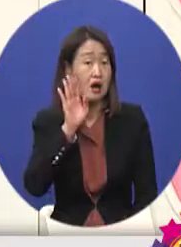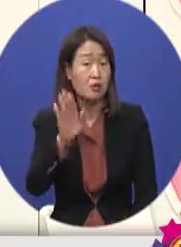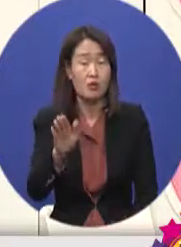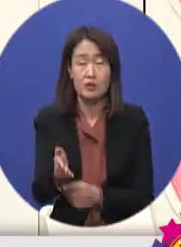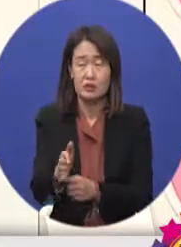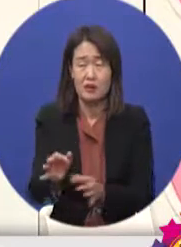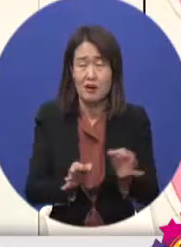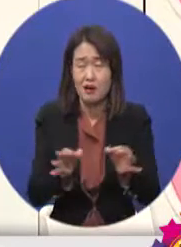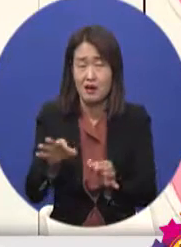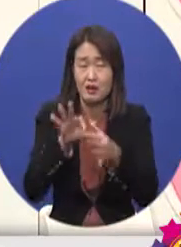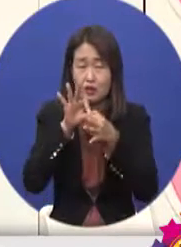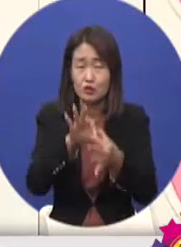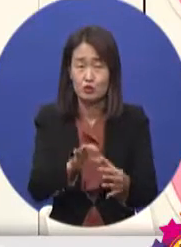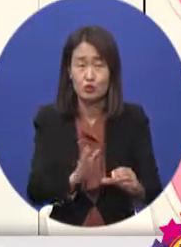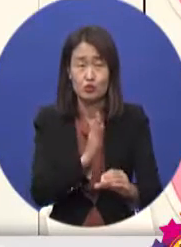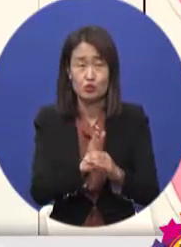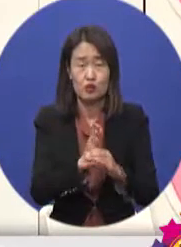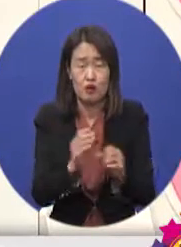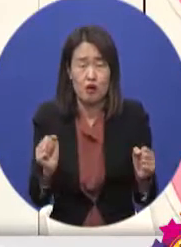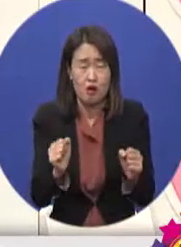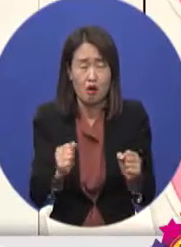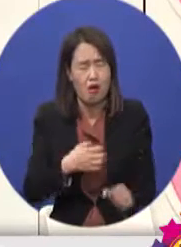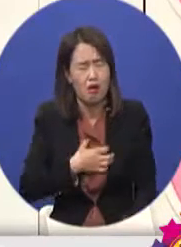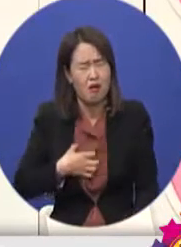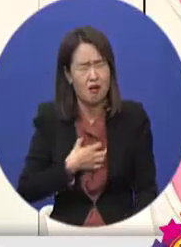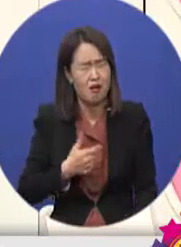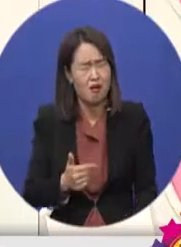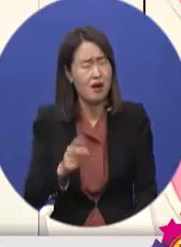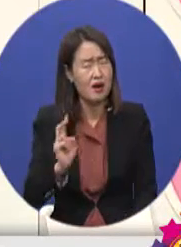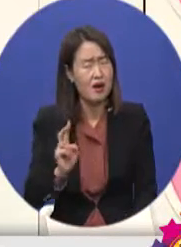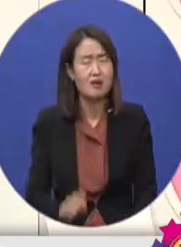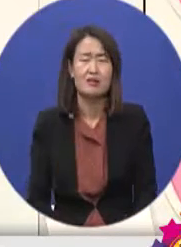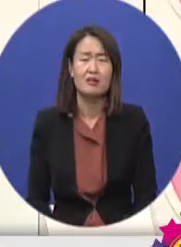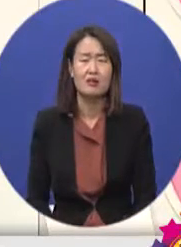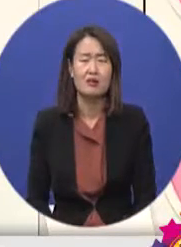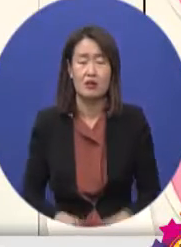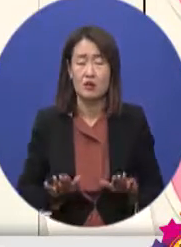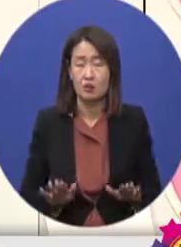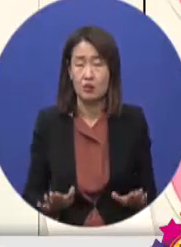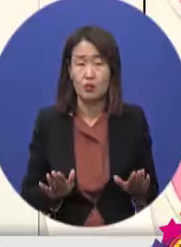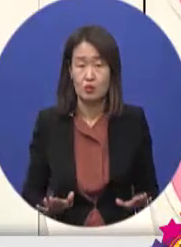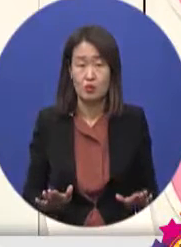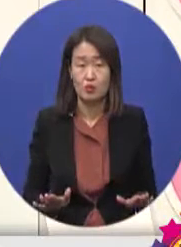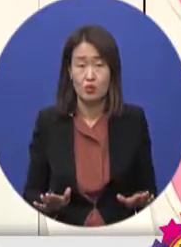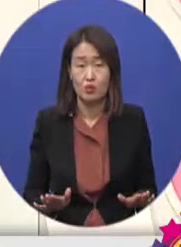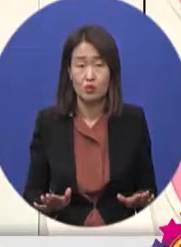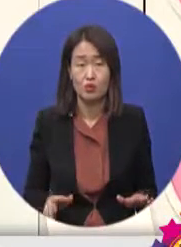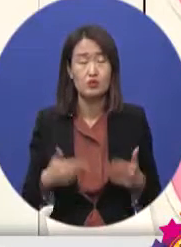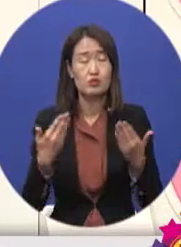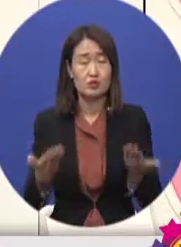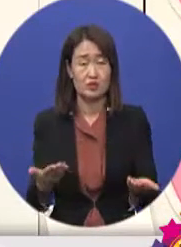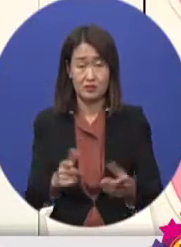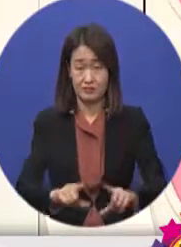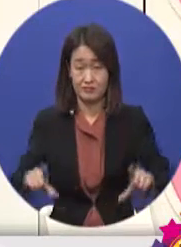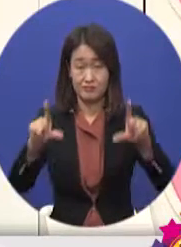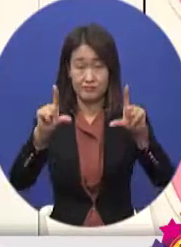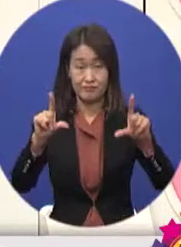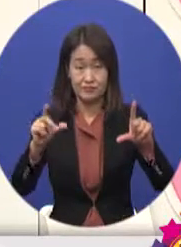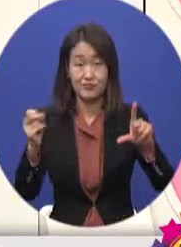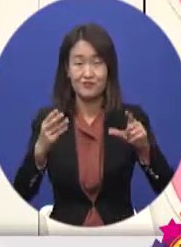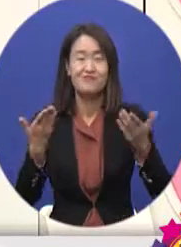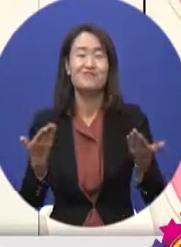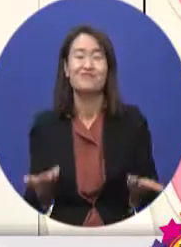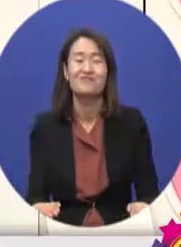가게 하셔야 되고 하는데 추워지니까 걱정되시겠어요? 네, 그래 오늘은 또 바다 쉬는 날이 돼서 쉬기 때문에